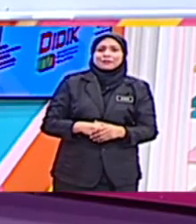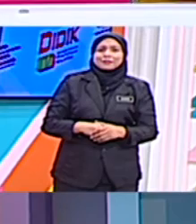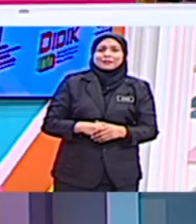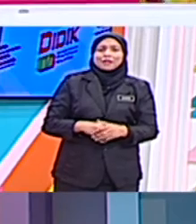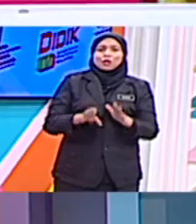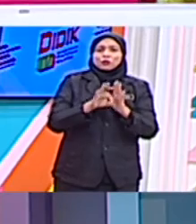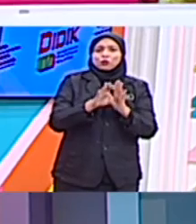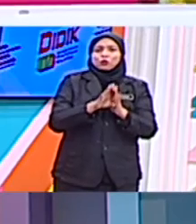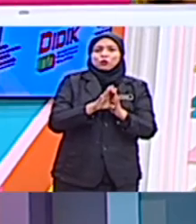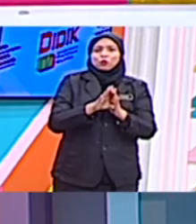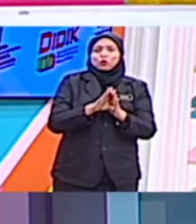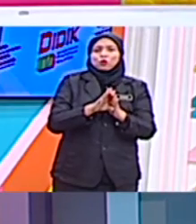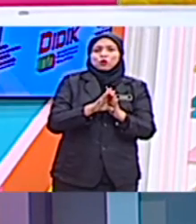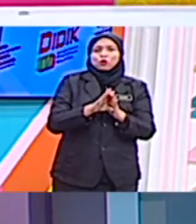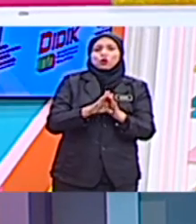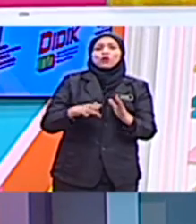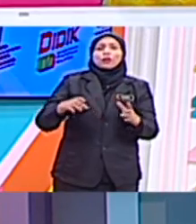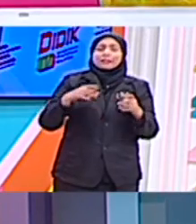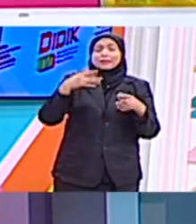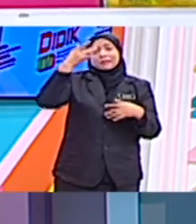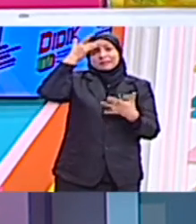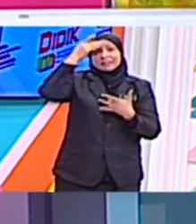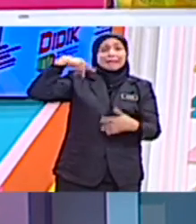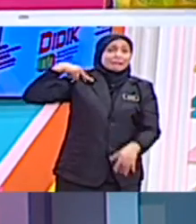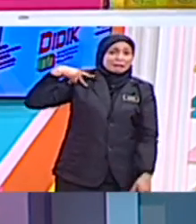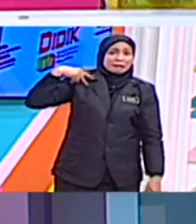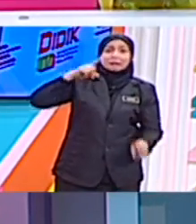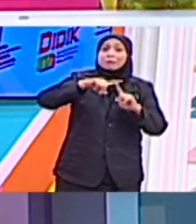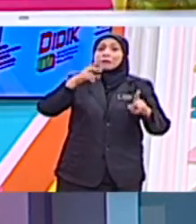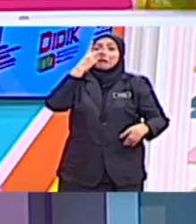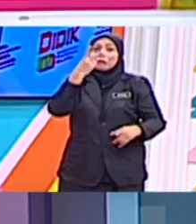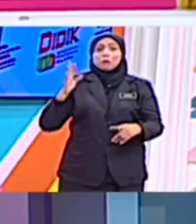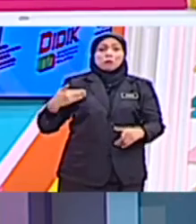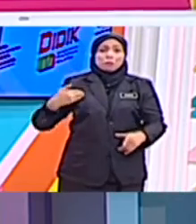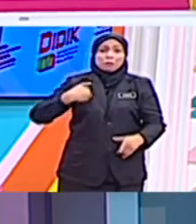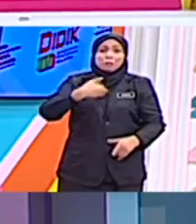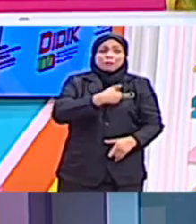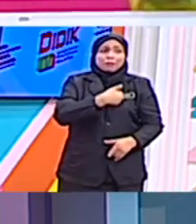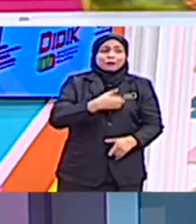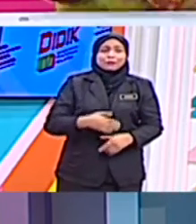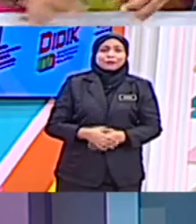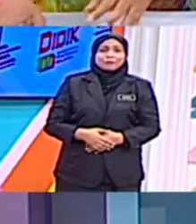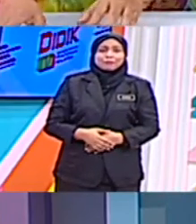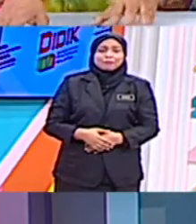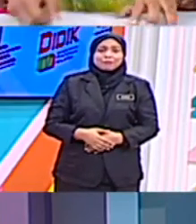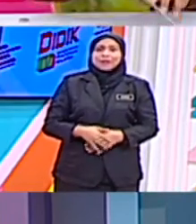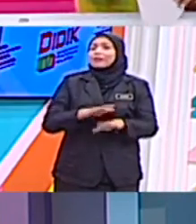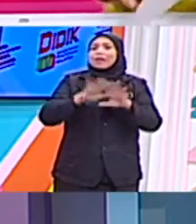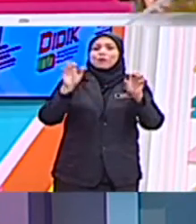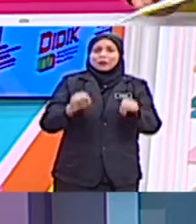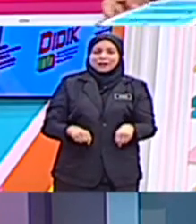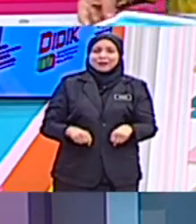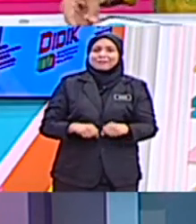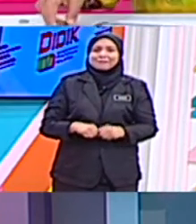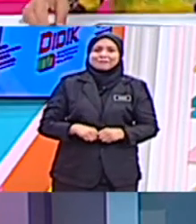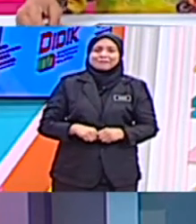kan. Terbatas. Sakit kaki nak tengok payudara. Okay. Apa pula kan? Kata orang perak ya apa kehernya nak tengoknya kan? Tak boleh kan?